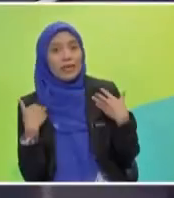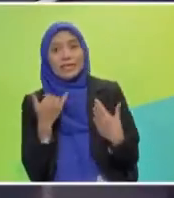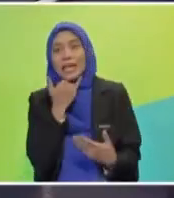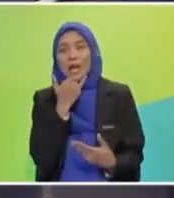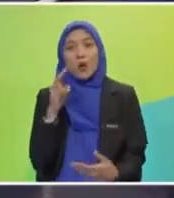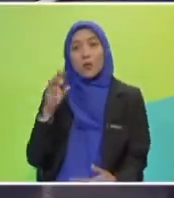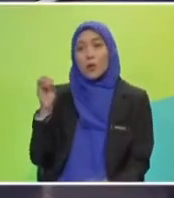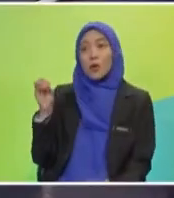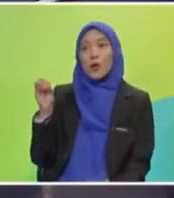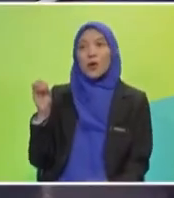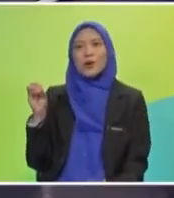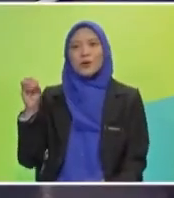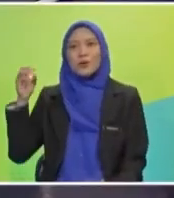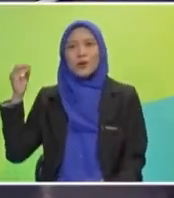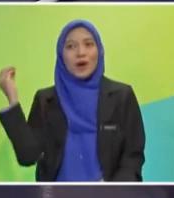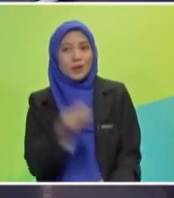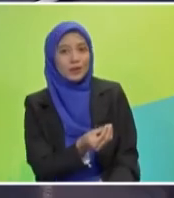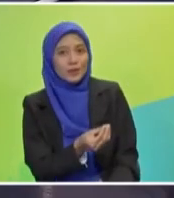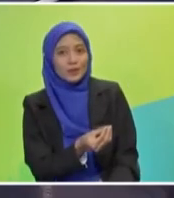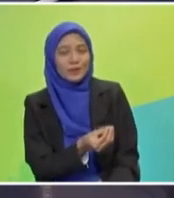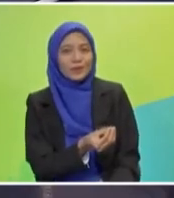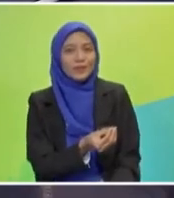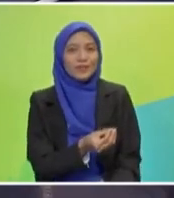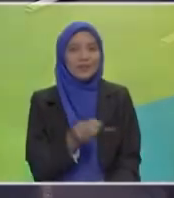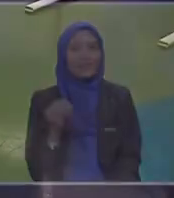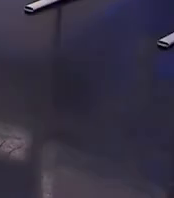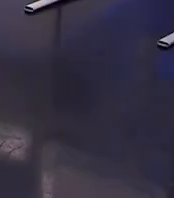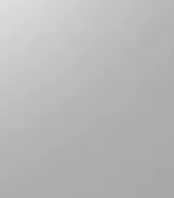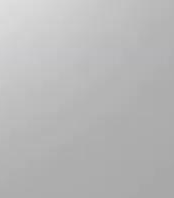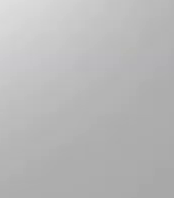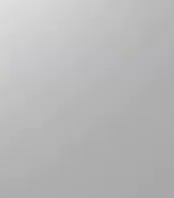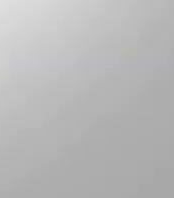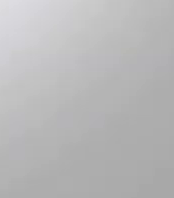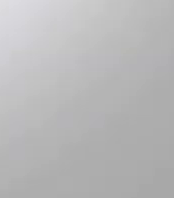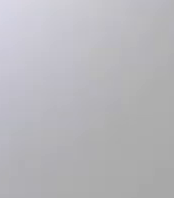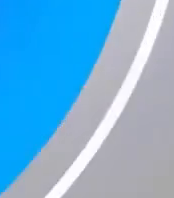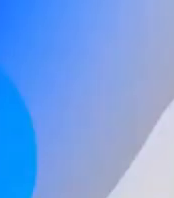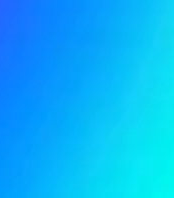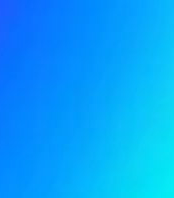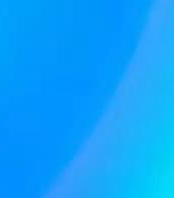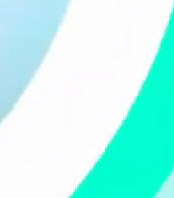20. 1, 2, 3, 0. 15. 15. Saya...